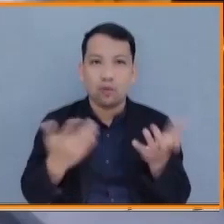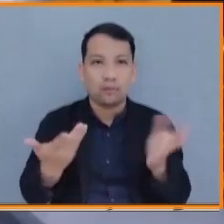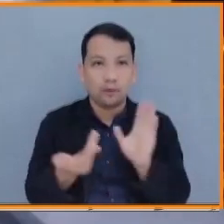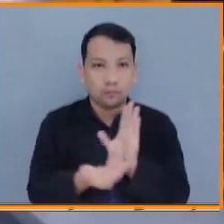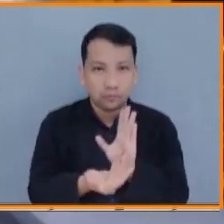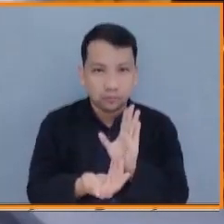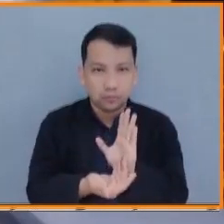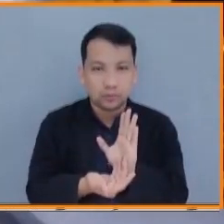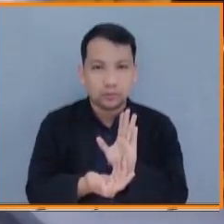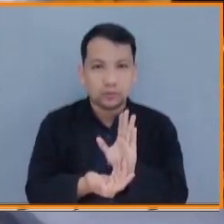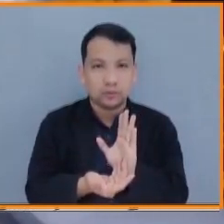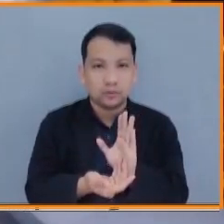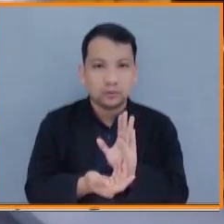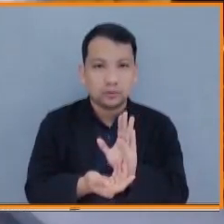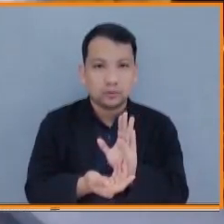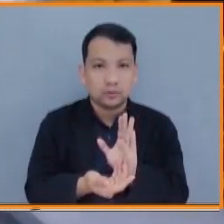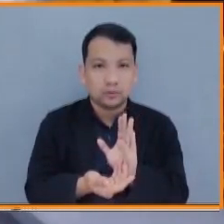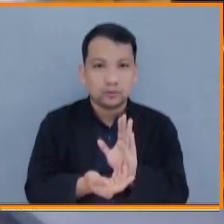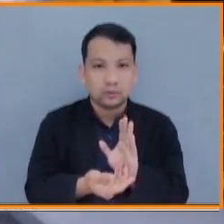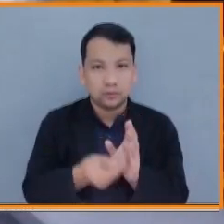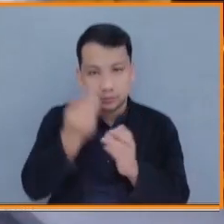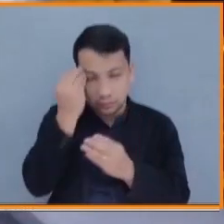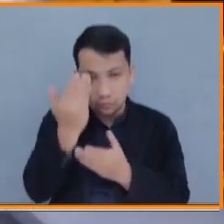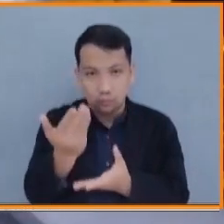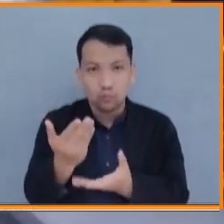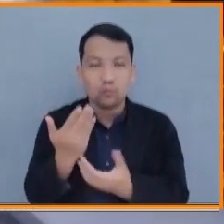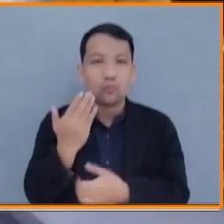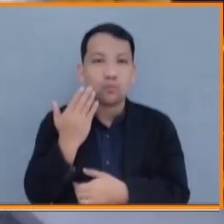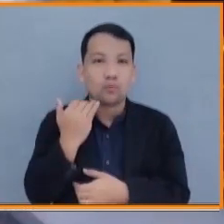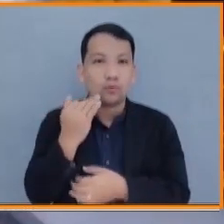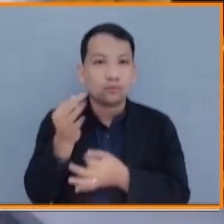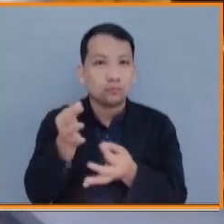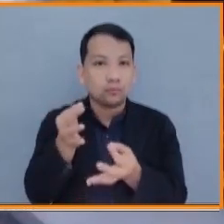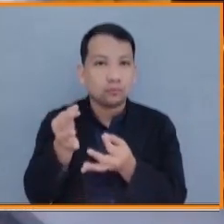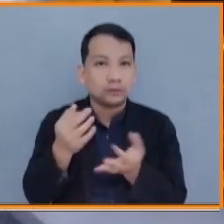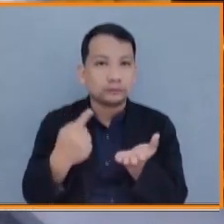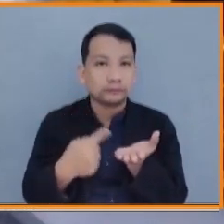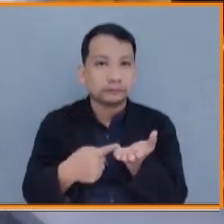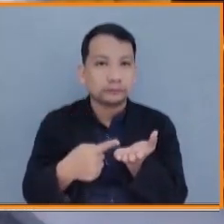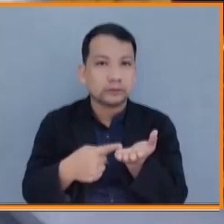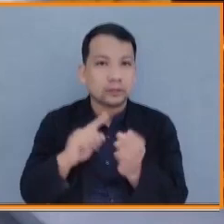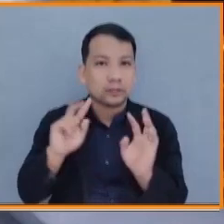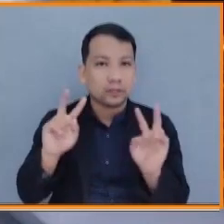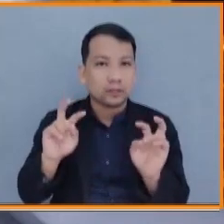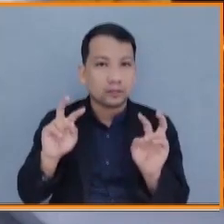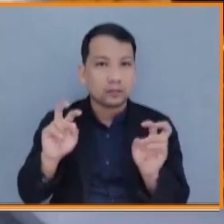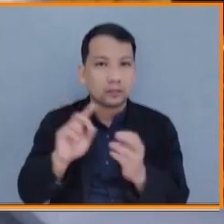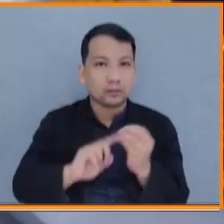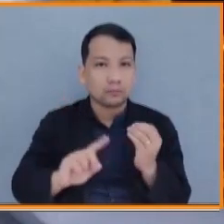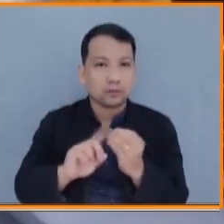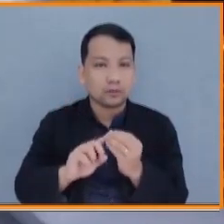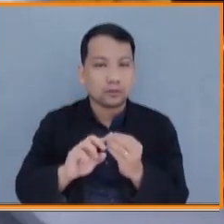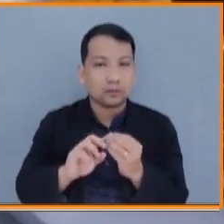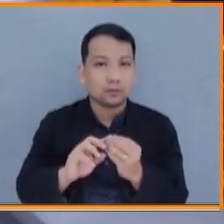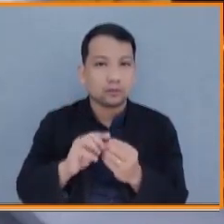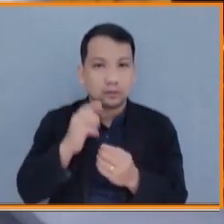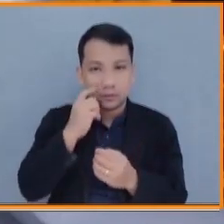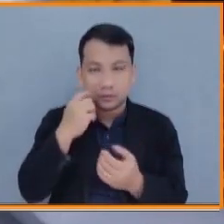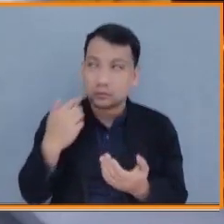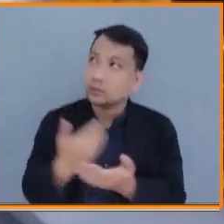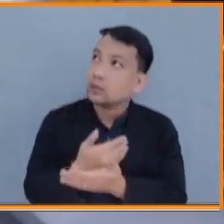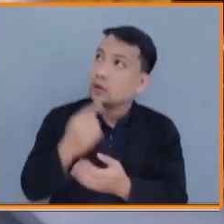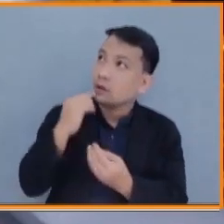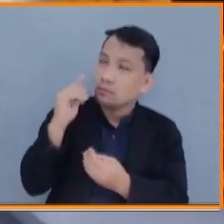ito tinutukoy ngayon bakit natin tinatalakay ito kasi meron Hong lumabas ngayon na alingasngas tungkol sa